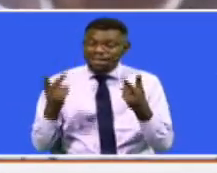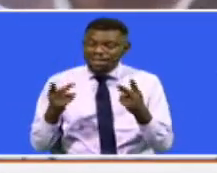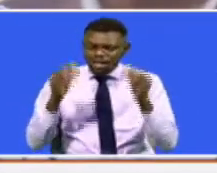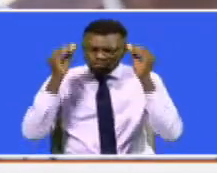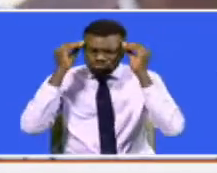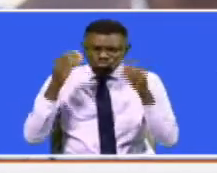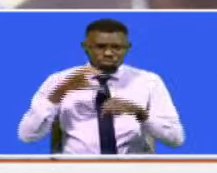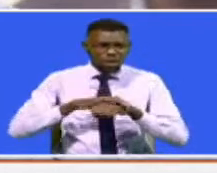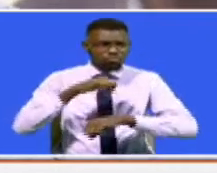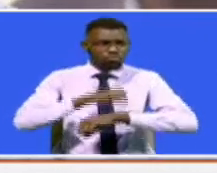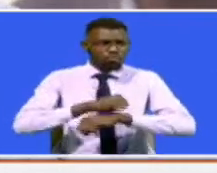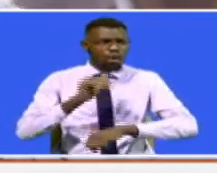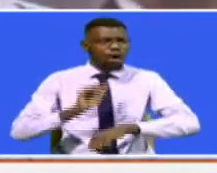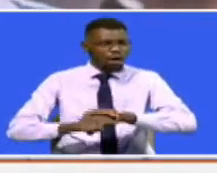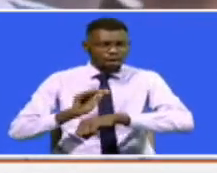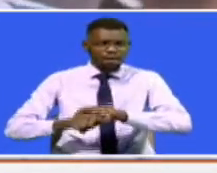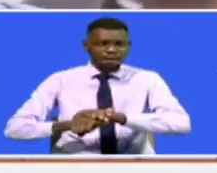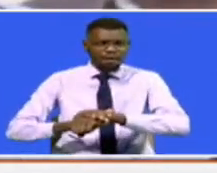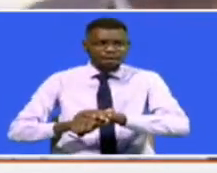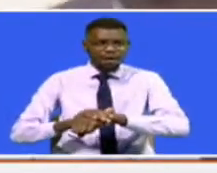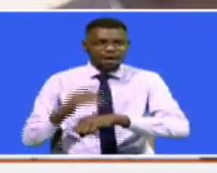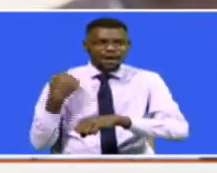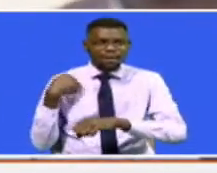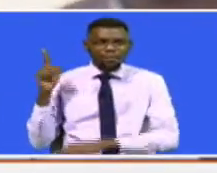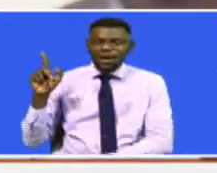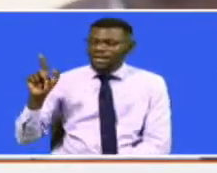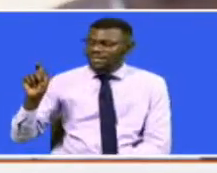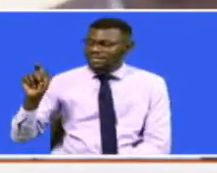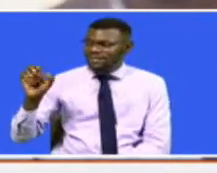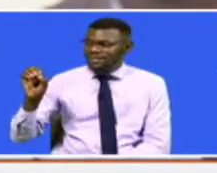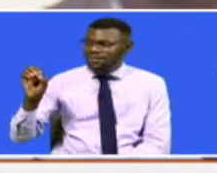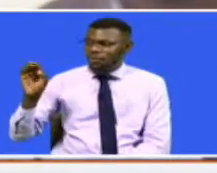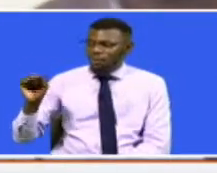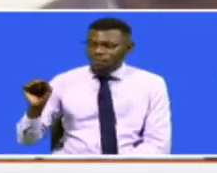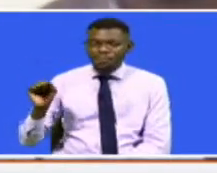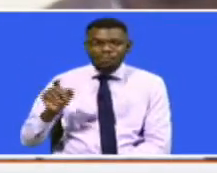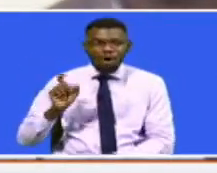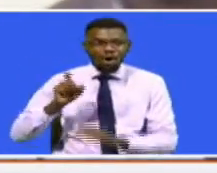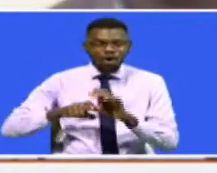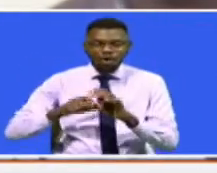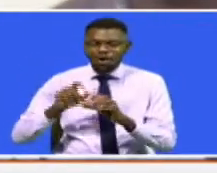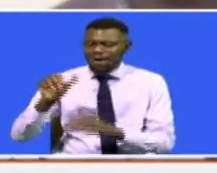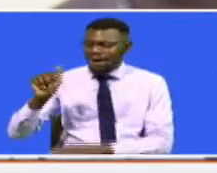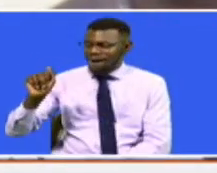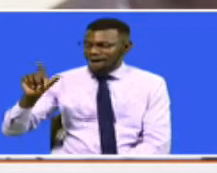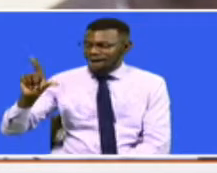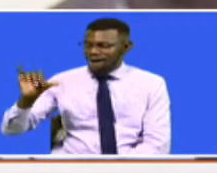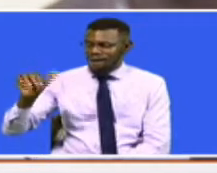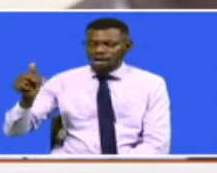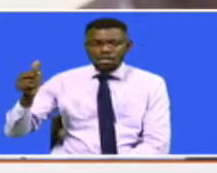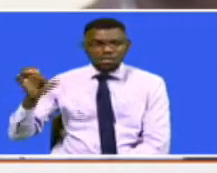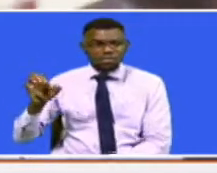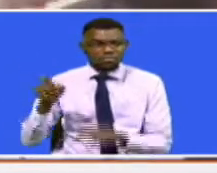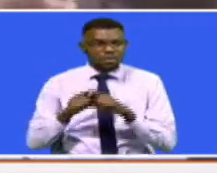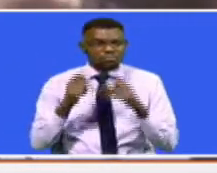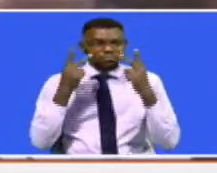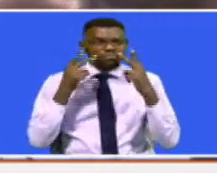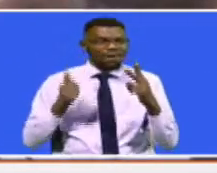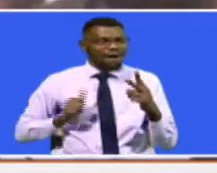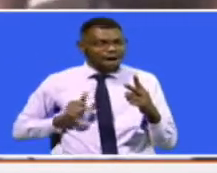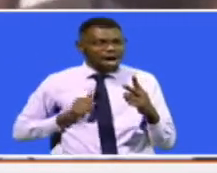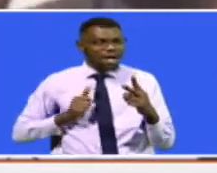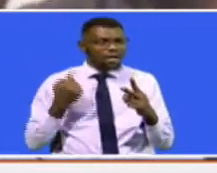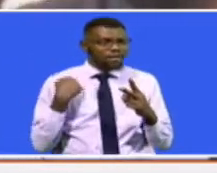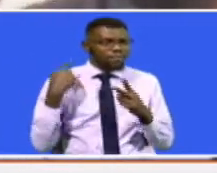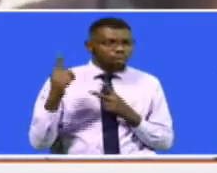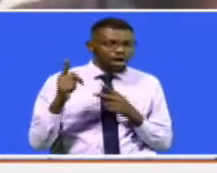nzuri. Mwanafunzi wetu wa kwanza Tom Mureithi amewekwa katika Alliance Boys. Nimeona vile vile msichana mmoja hapa